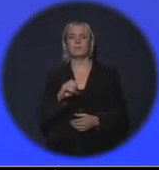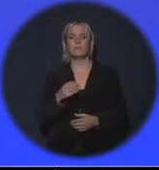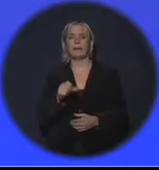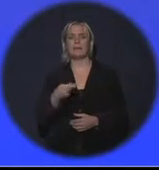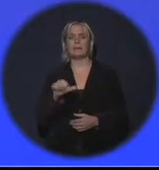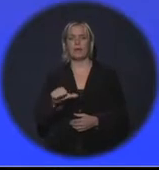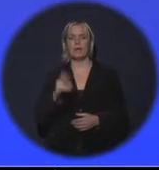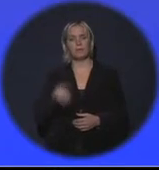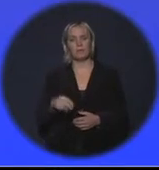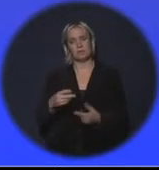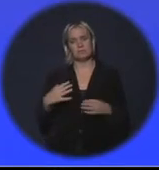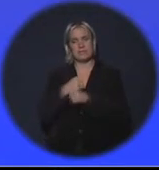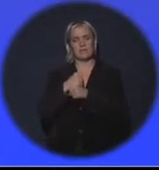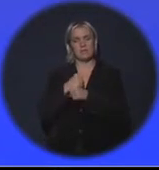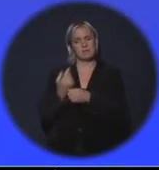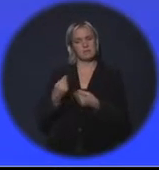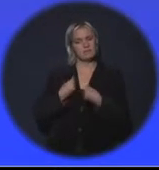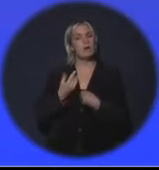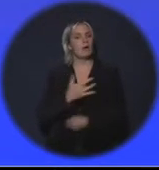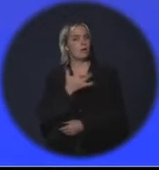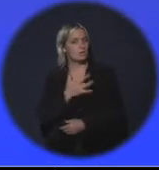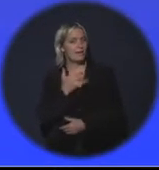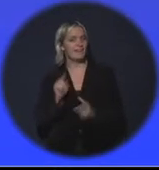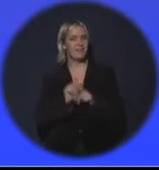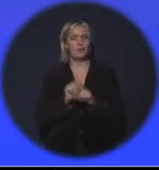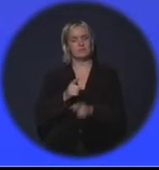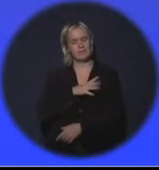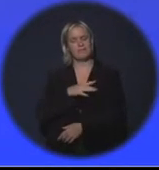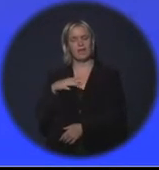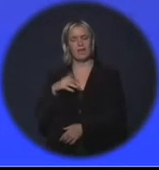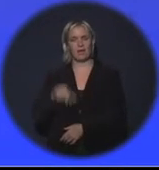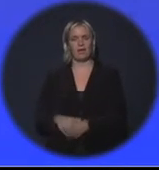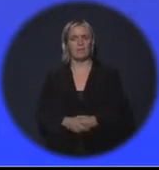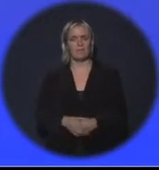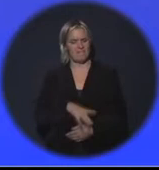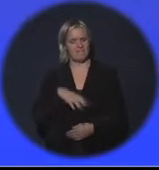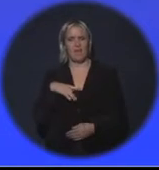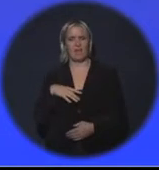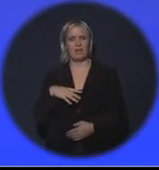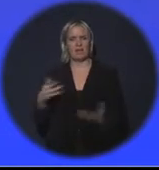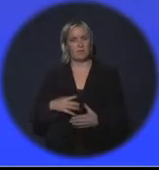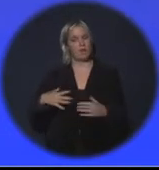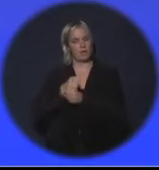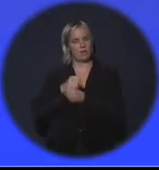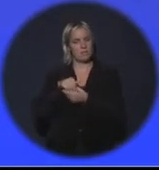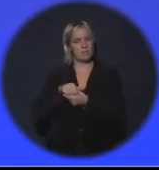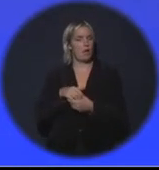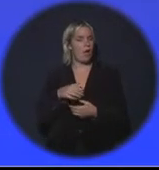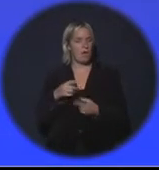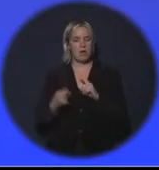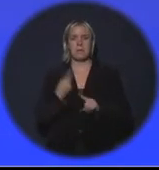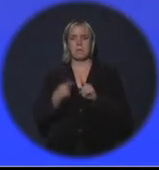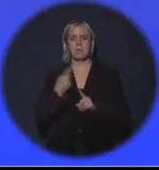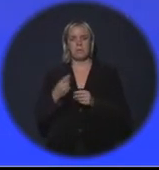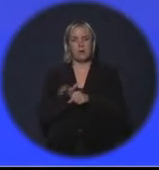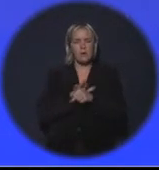la reçois à mon tour avec intérêt, mais aussi avec fierté. C'est une synthèse riche qui fixe les